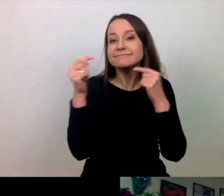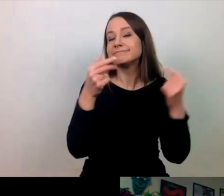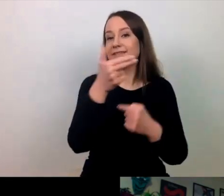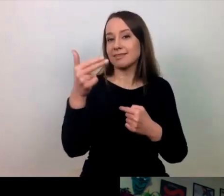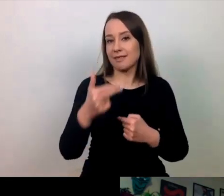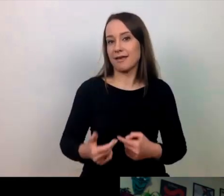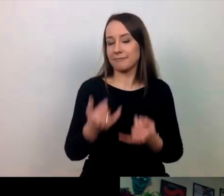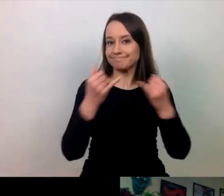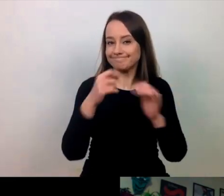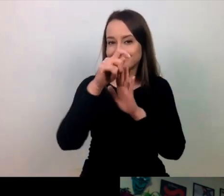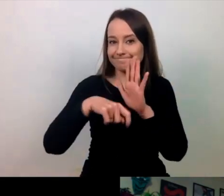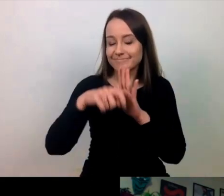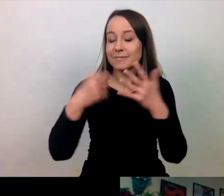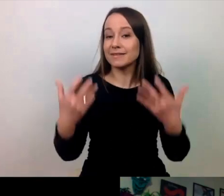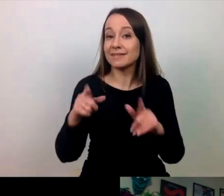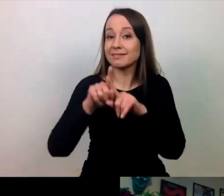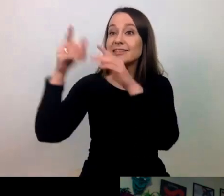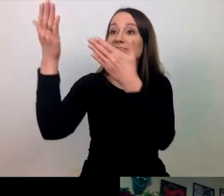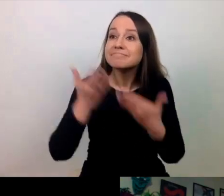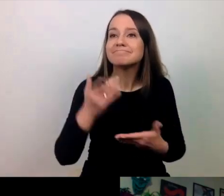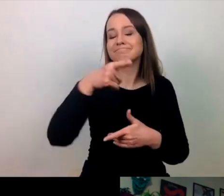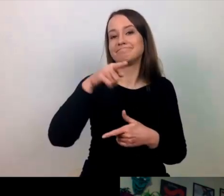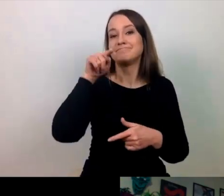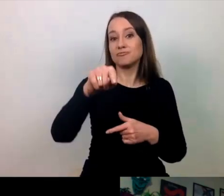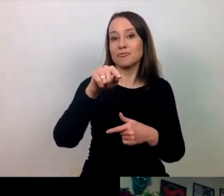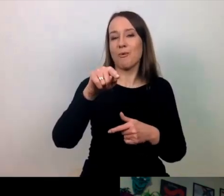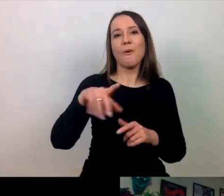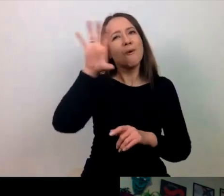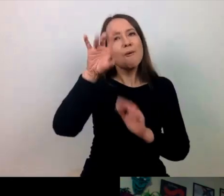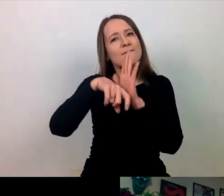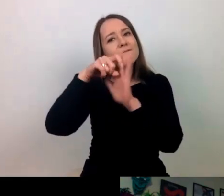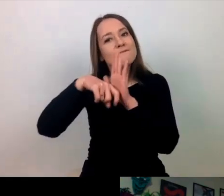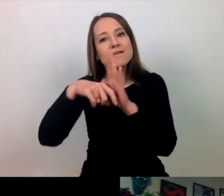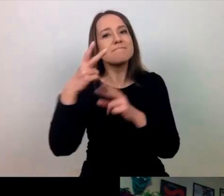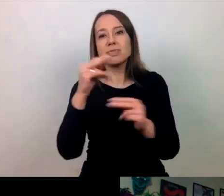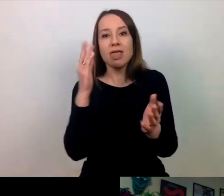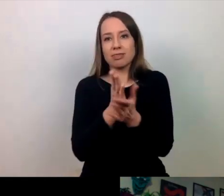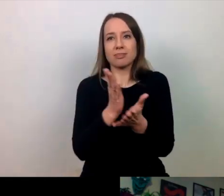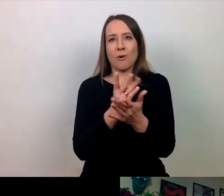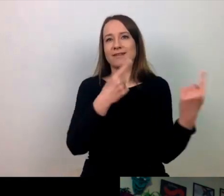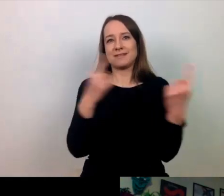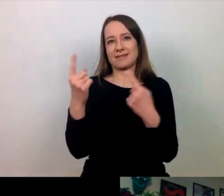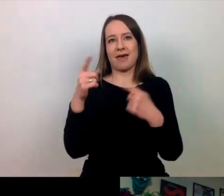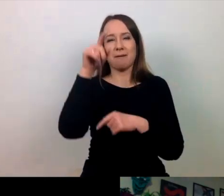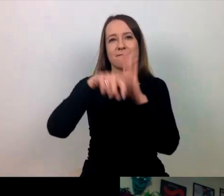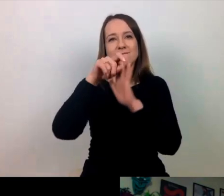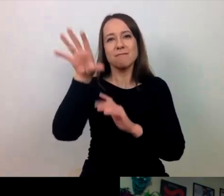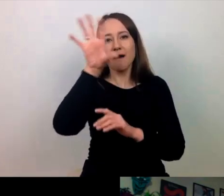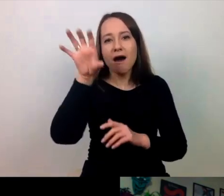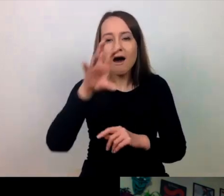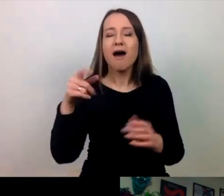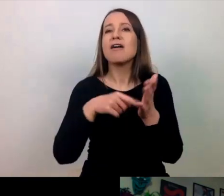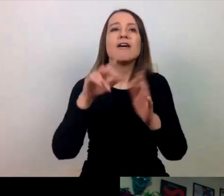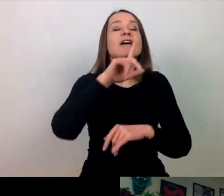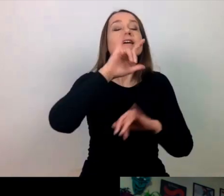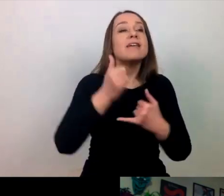Chcemy zapraszać do tego, żeby to oglądanie filmów było nie tylko i wyłącznie samym seansem, ograniczonym tylko i wyłącznie do startu i do